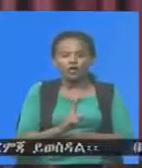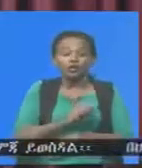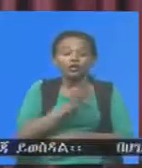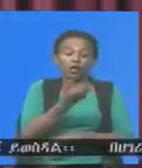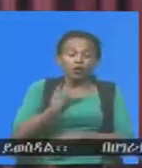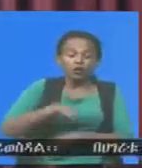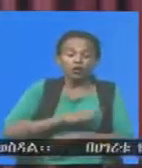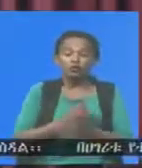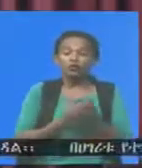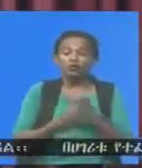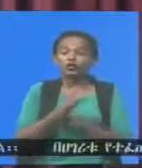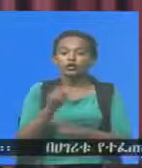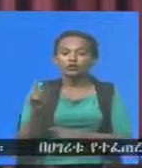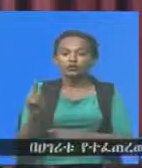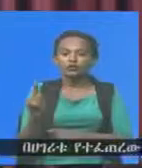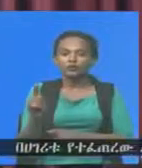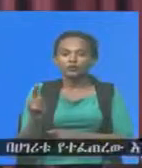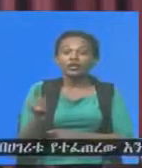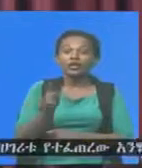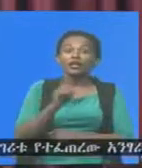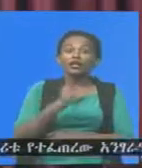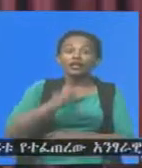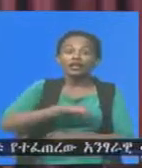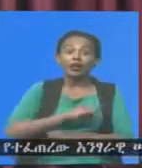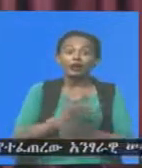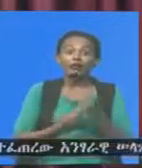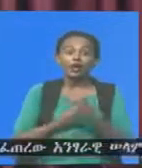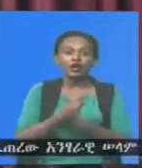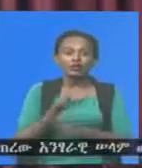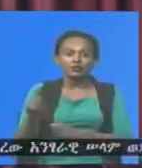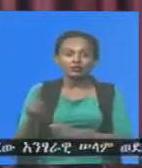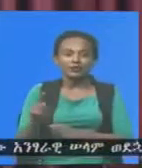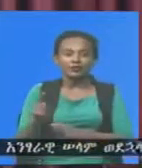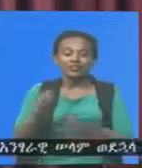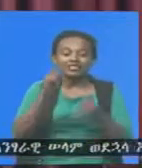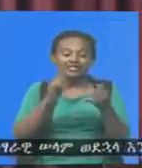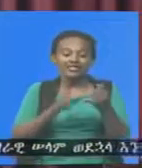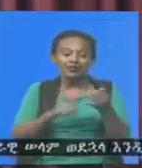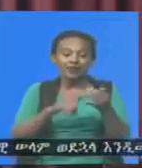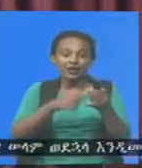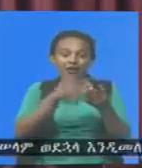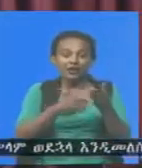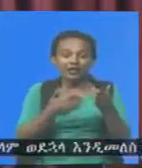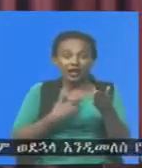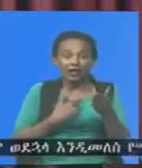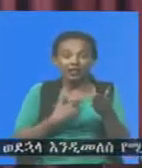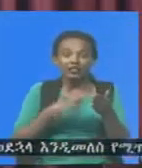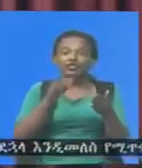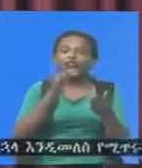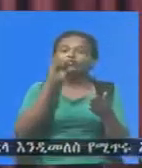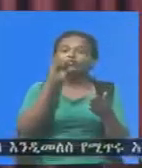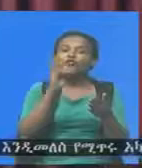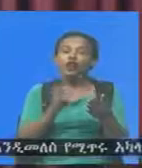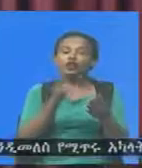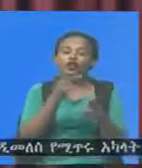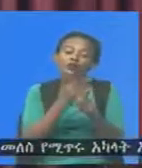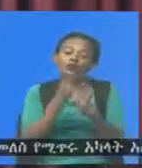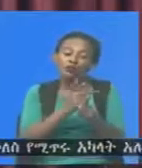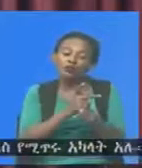አይደለም፣ ለኛ ብቻ አይደለም ኪሳራው፣ ድንበር ላይ ያለ ጥጃም ይጠብቅ ምረኛ ጭምር ነው የሞተው በማያውቀው ነገር።